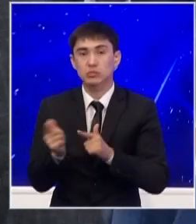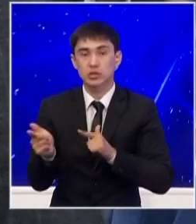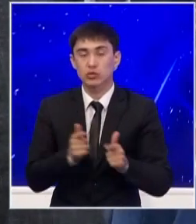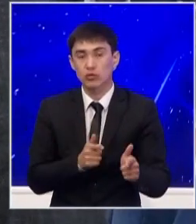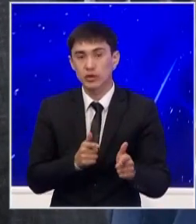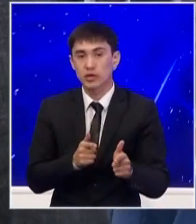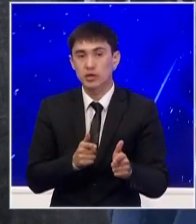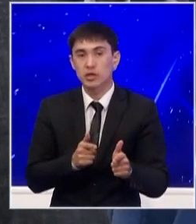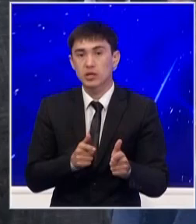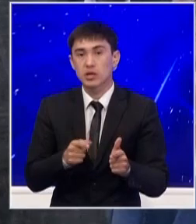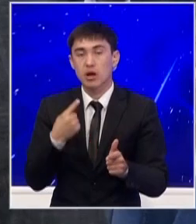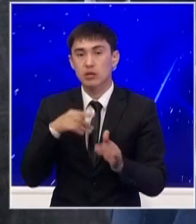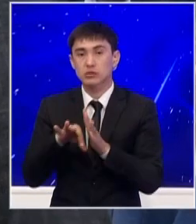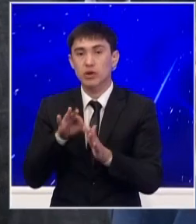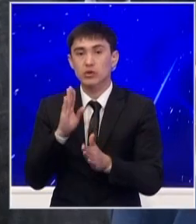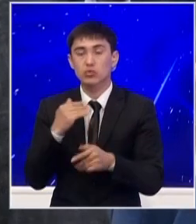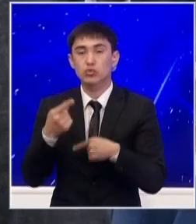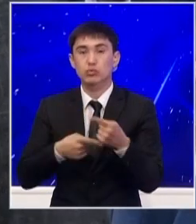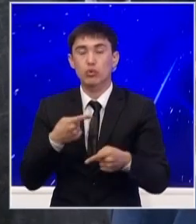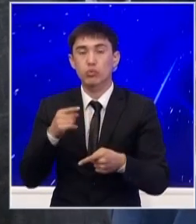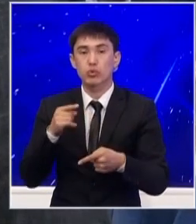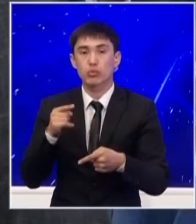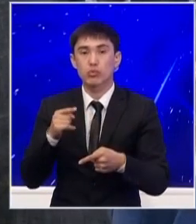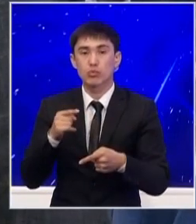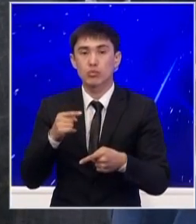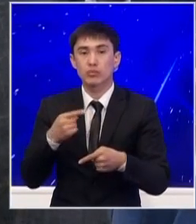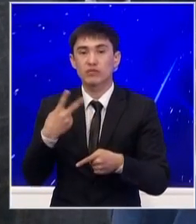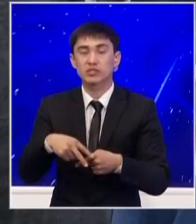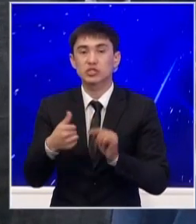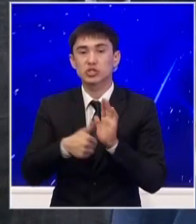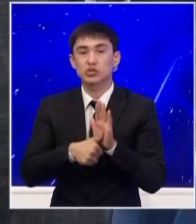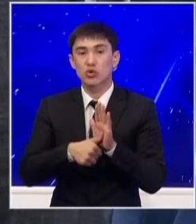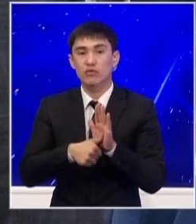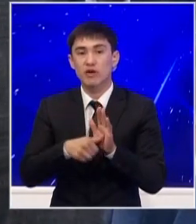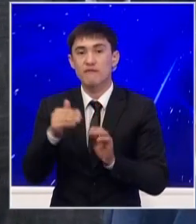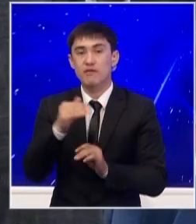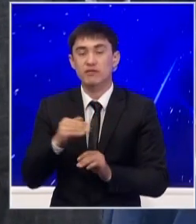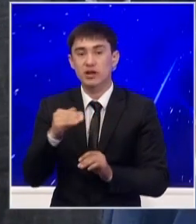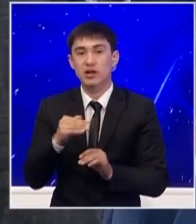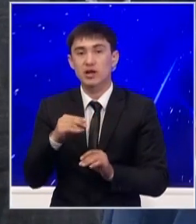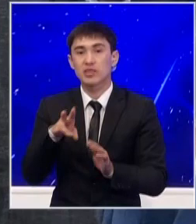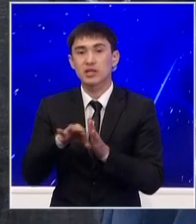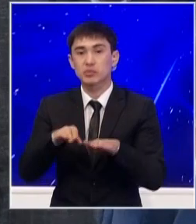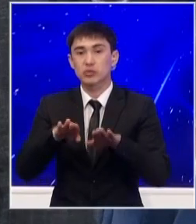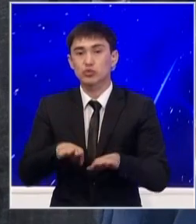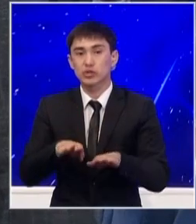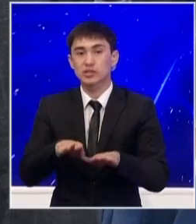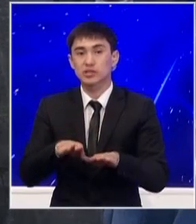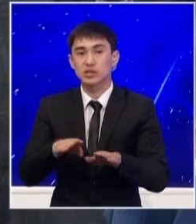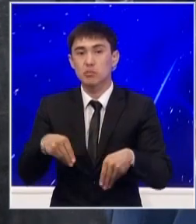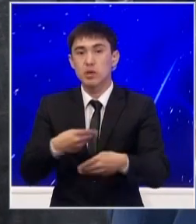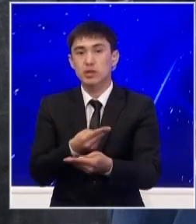готовы к дню голосования уже после 26 февраля на избирательном участке